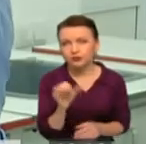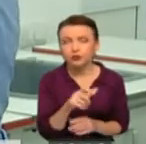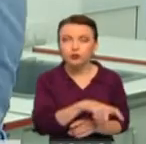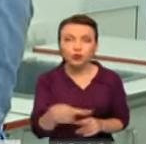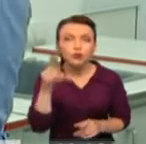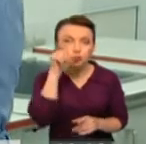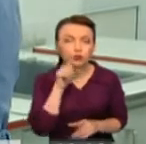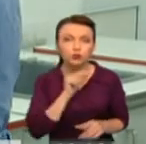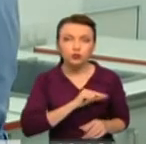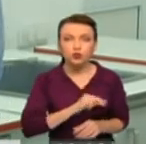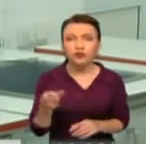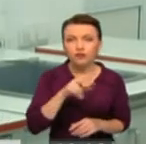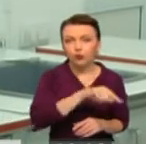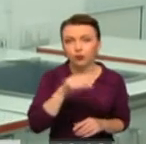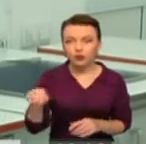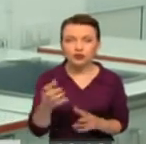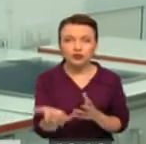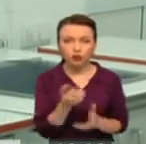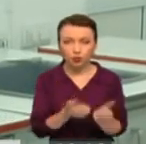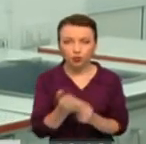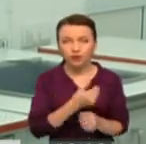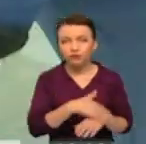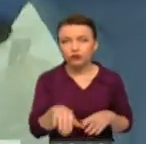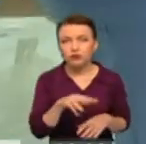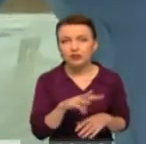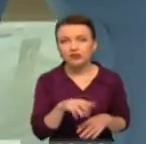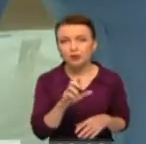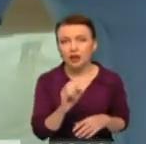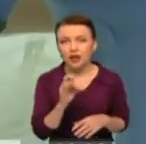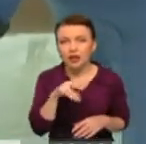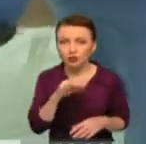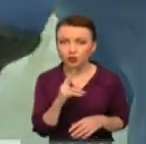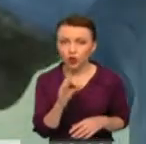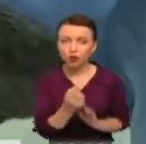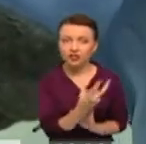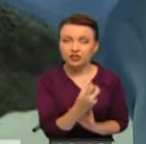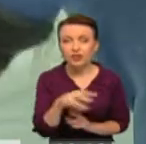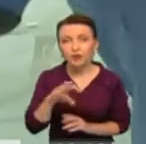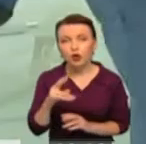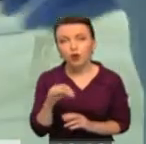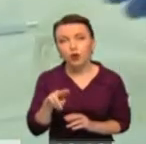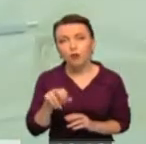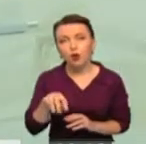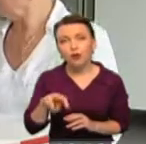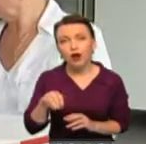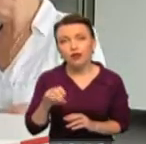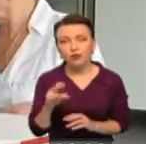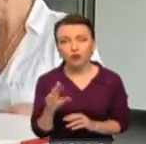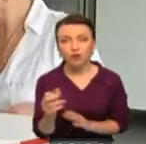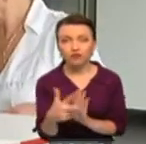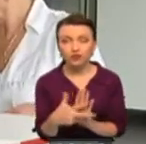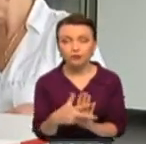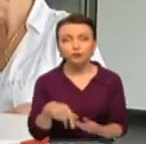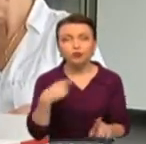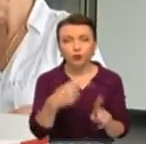зручно, працює два пункти забору. На вулиці Максима Берлінського – 12 і Миколи Поманенка – 8. Плюс